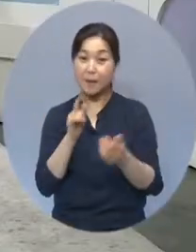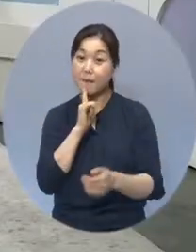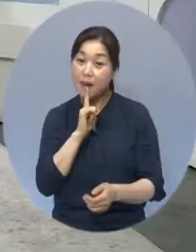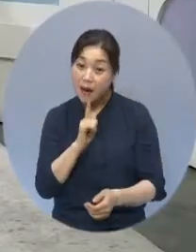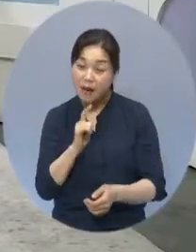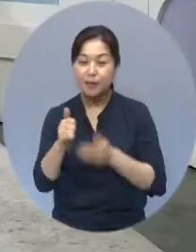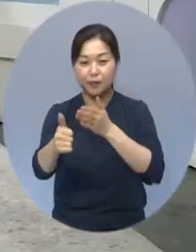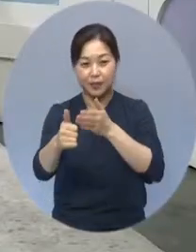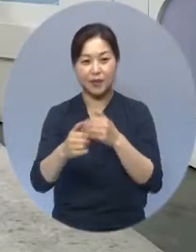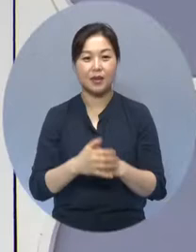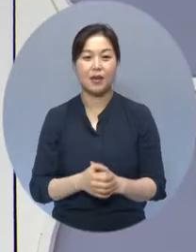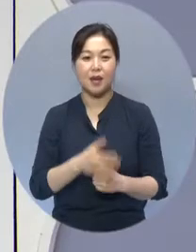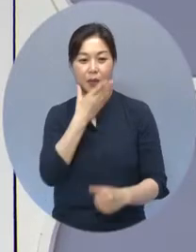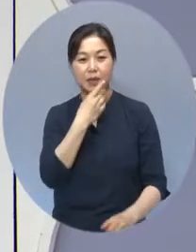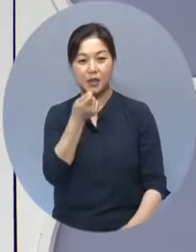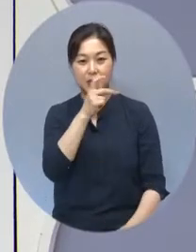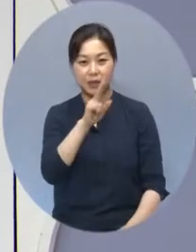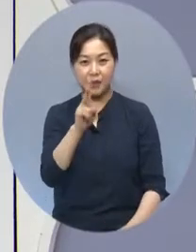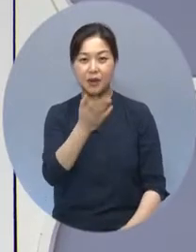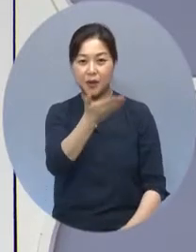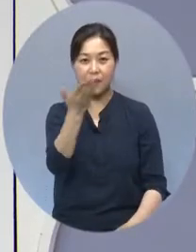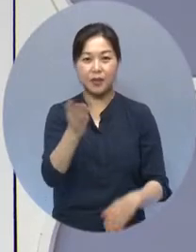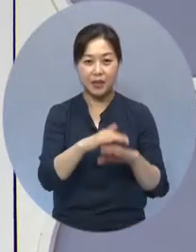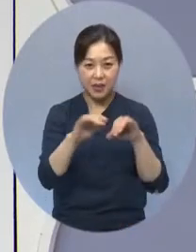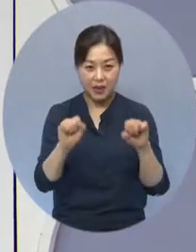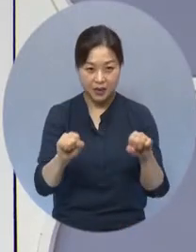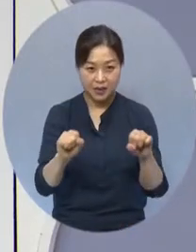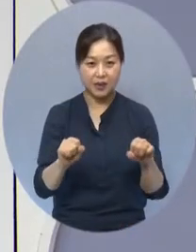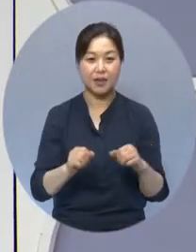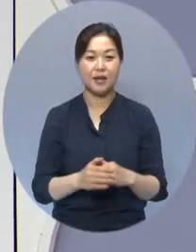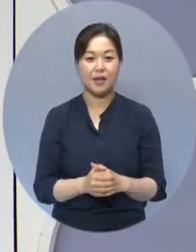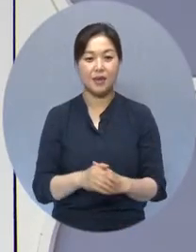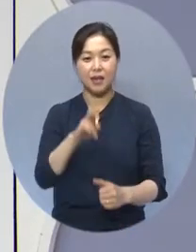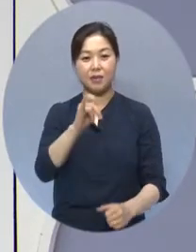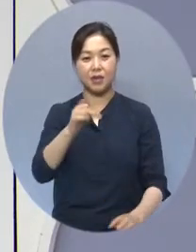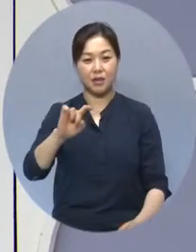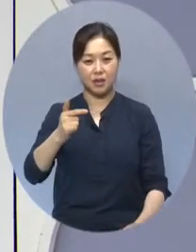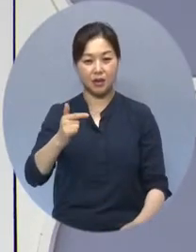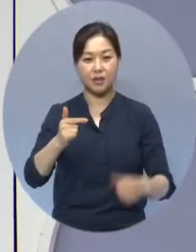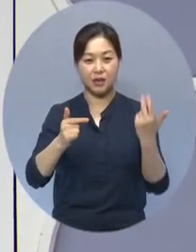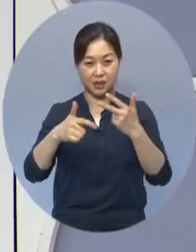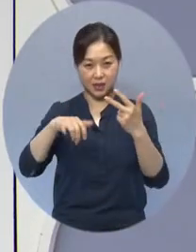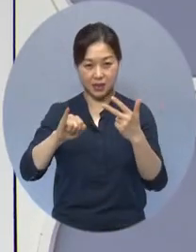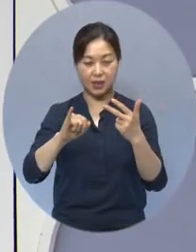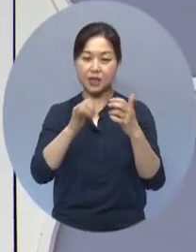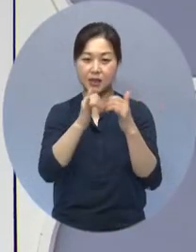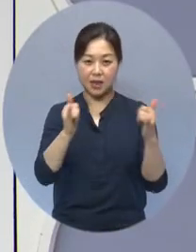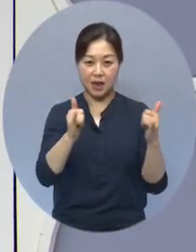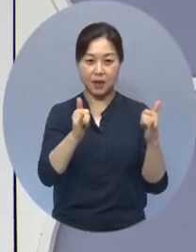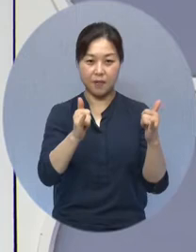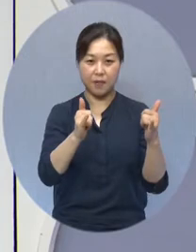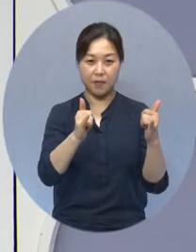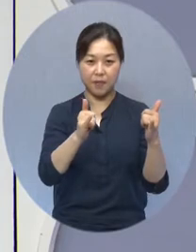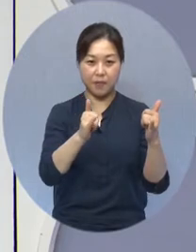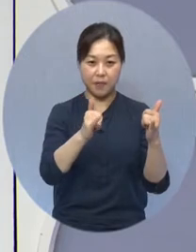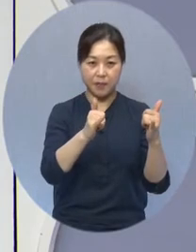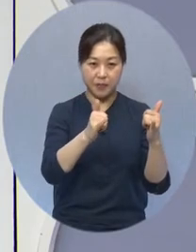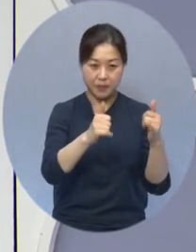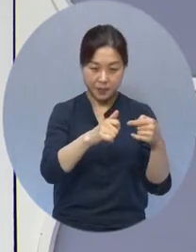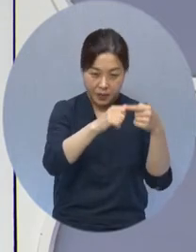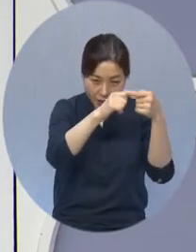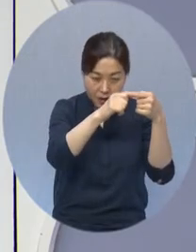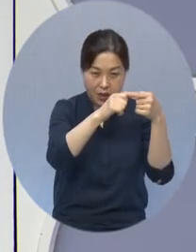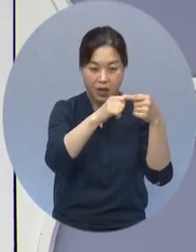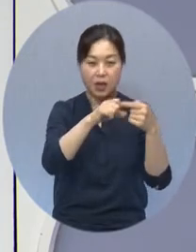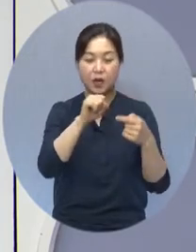복지TV 시청자 여러분 안녕하세요. 민선 7기 사람 중심 새로운 용인 항상